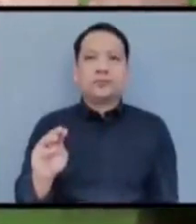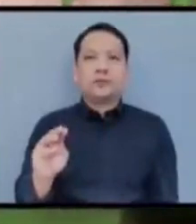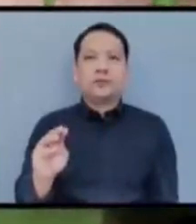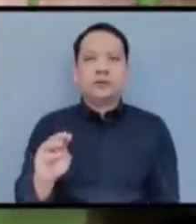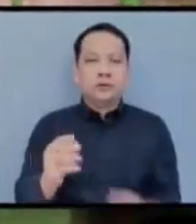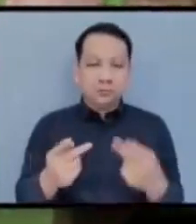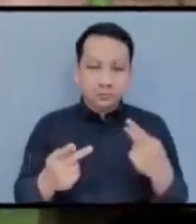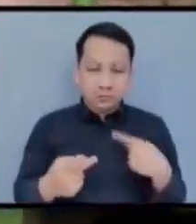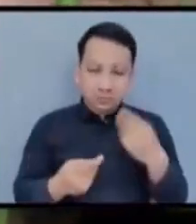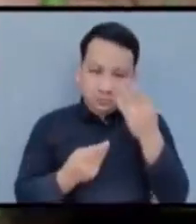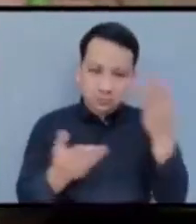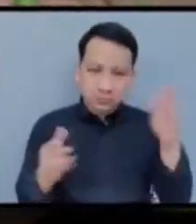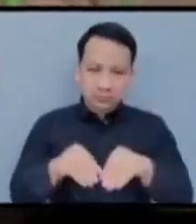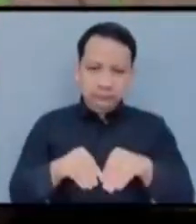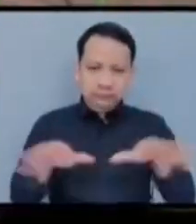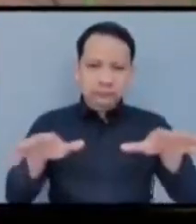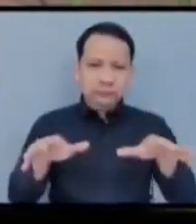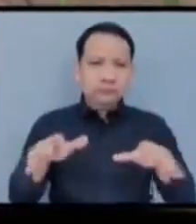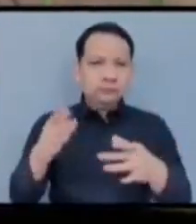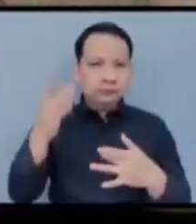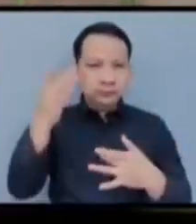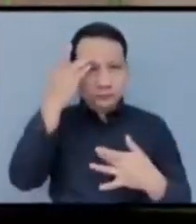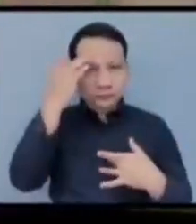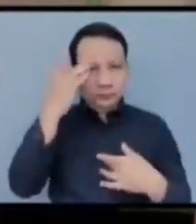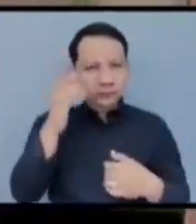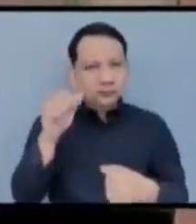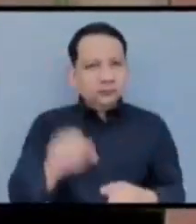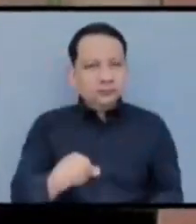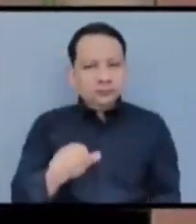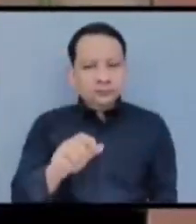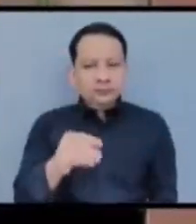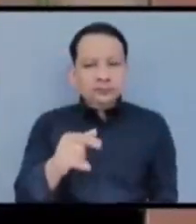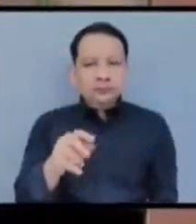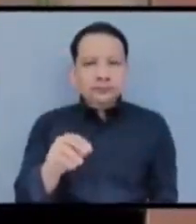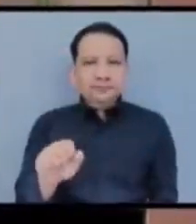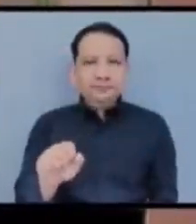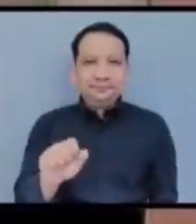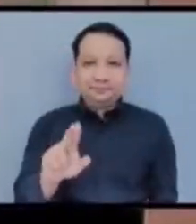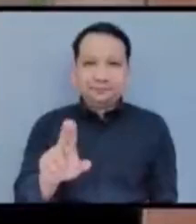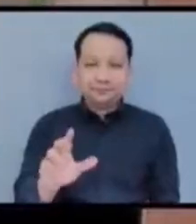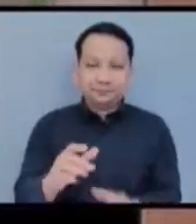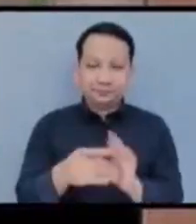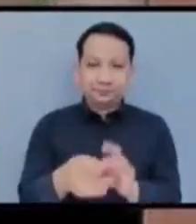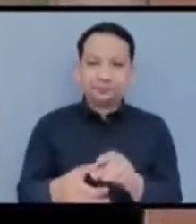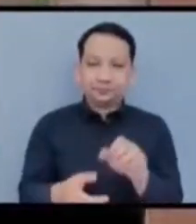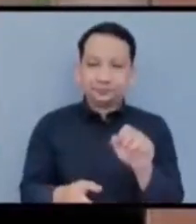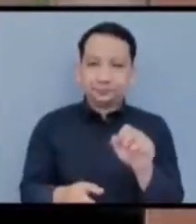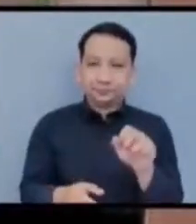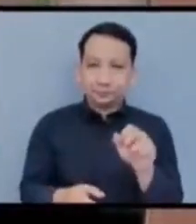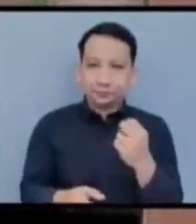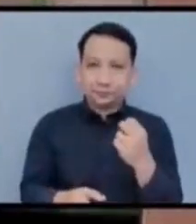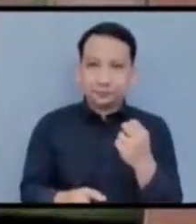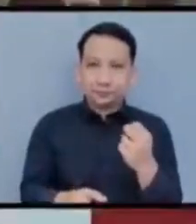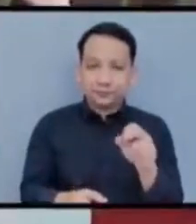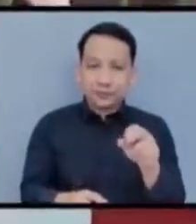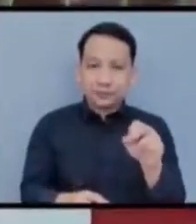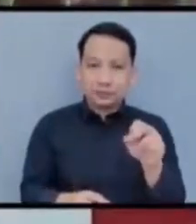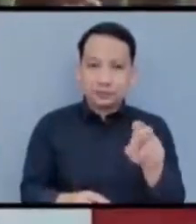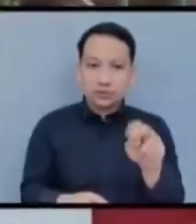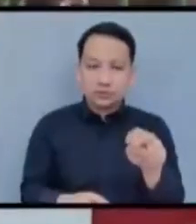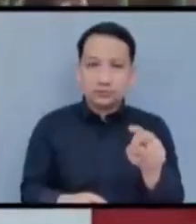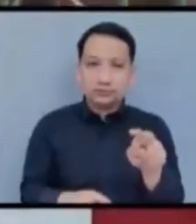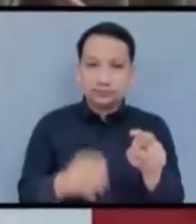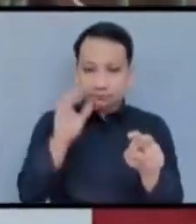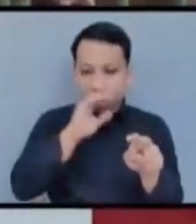ng outbreak sa South Upi, Maguindanao del Sur. Sa kasalukuyan, may 12 lugar sa probinsya ng Cebu ang infected